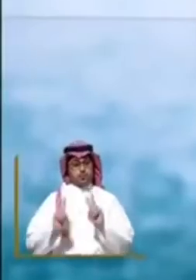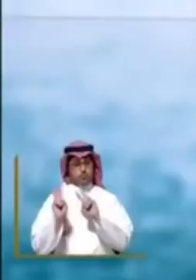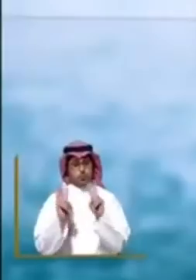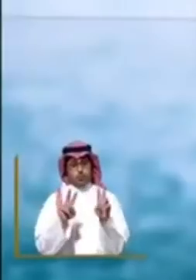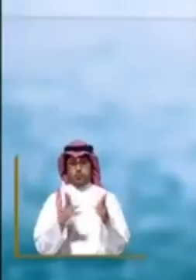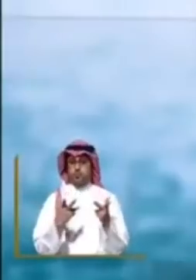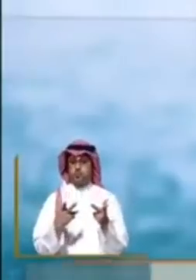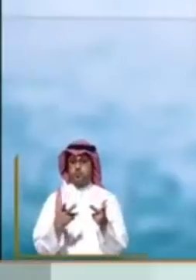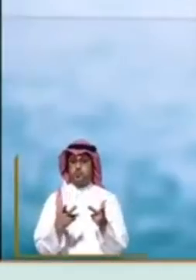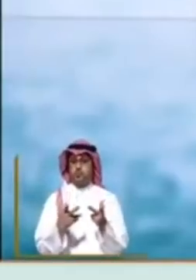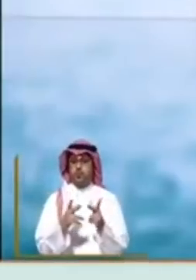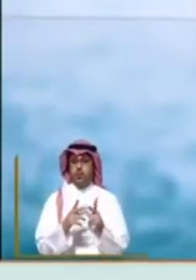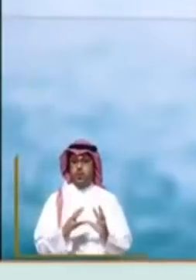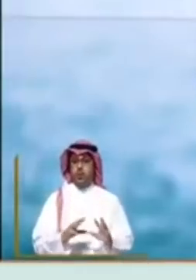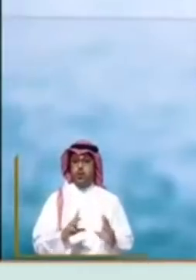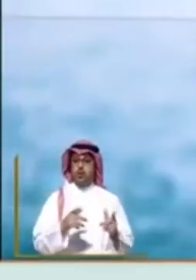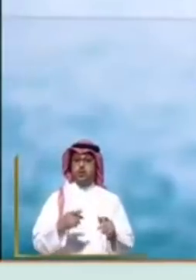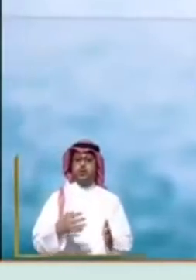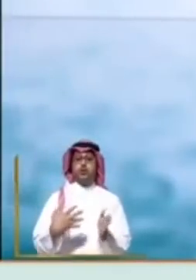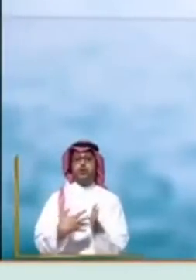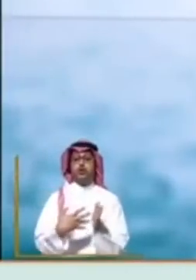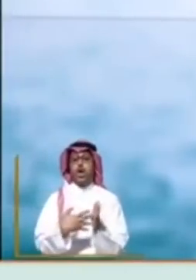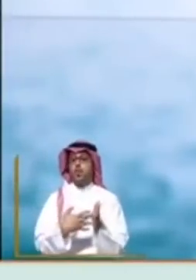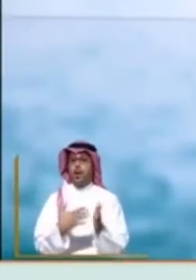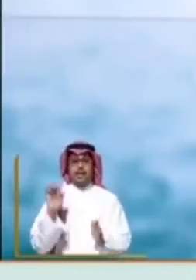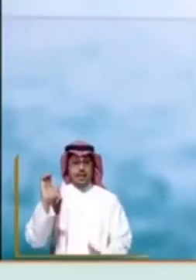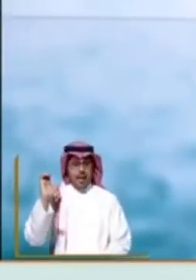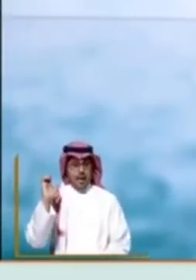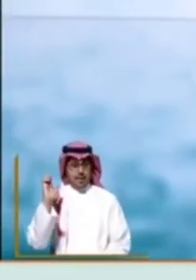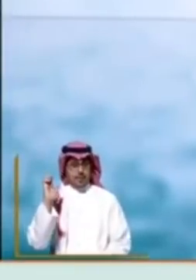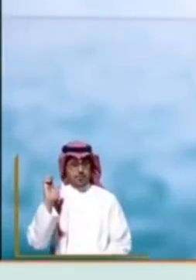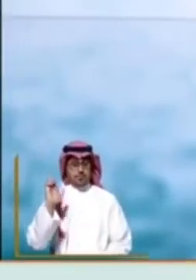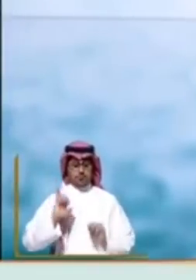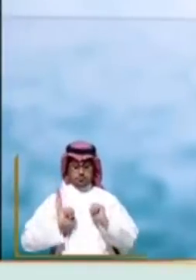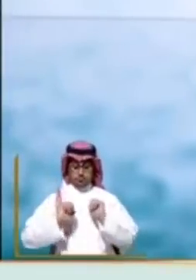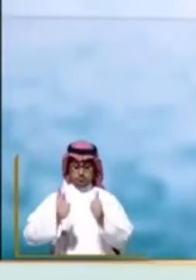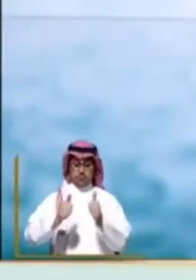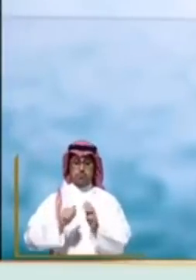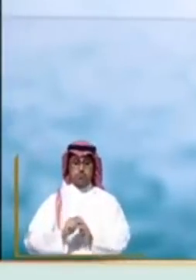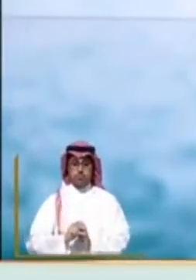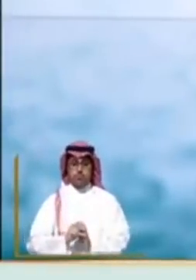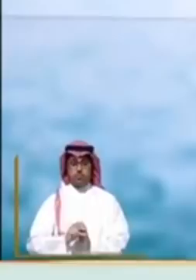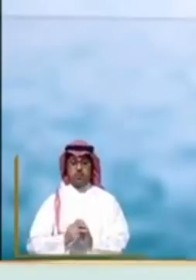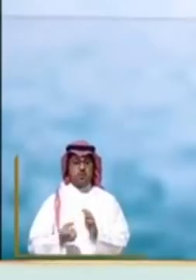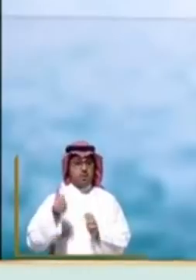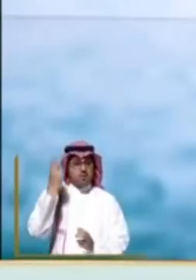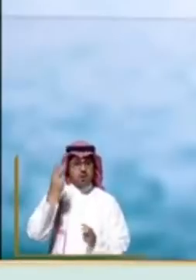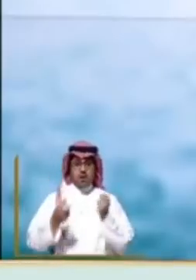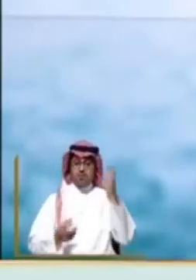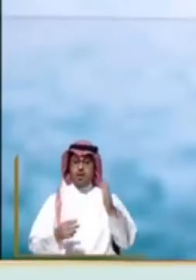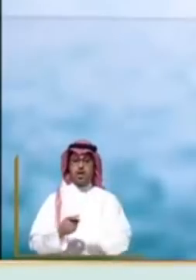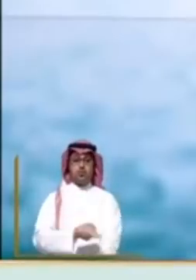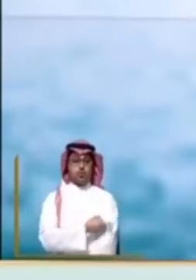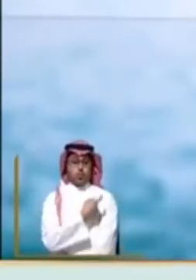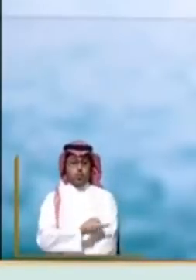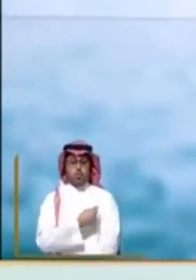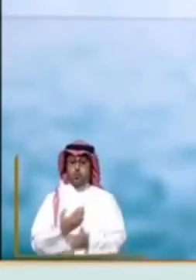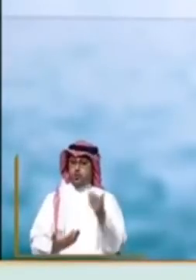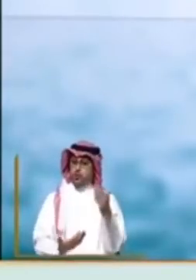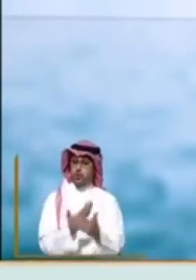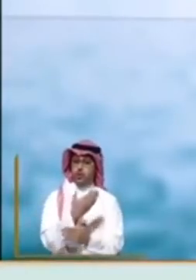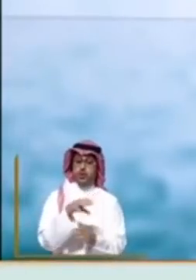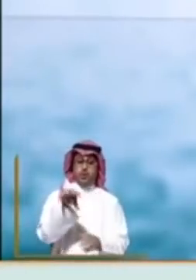استشعارا لدورها المجتمعي وتجسيدا أيضا لروح المبادرة، أطلقت جامعة القصيم عددا من المبادرات الطبية من